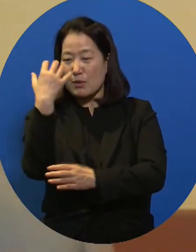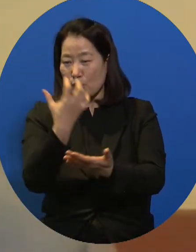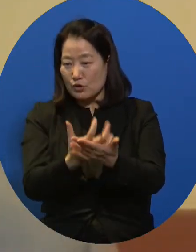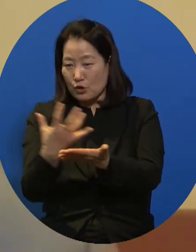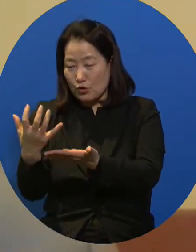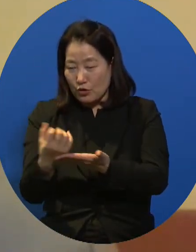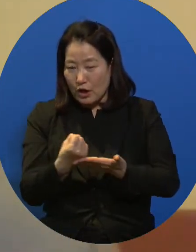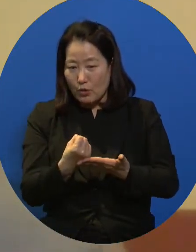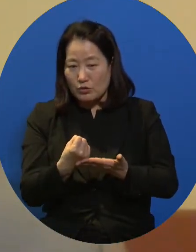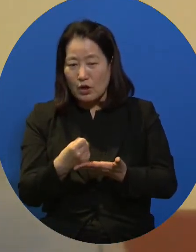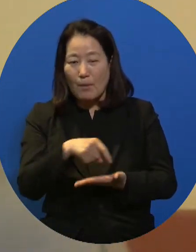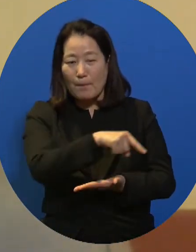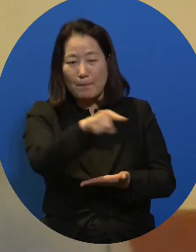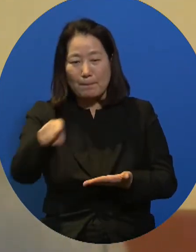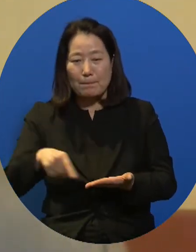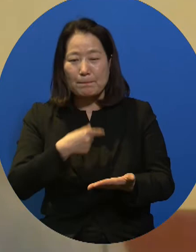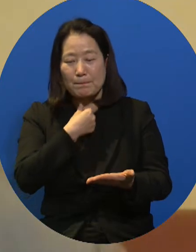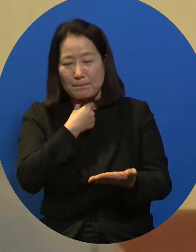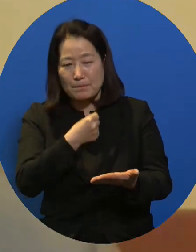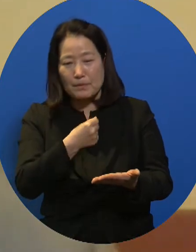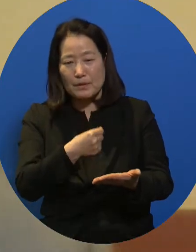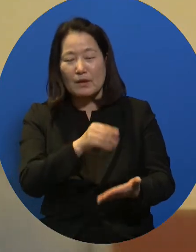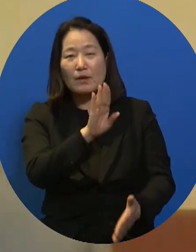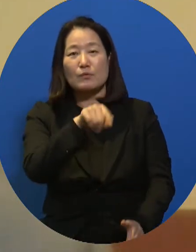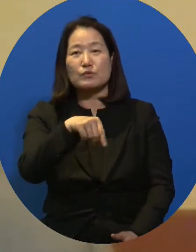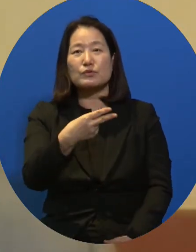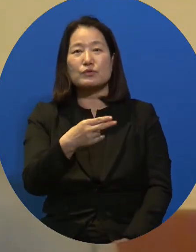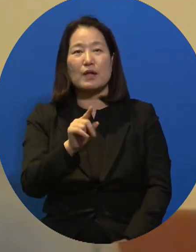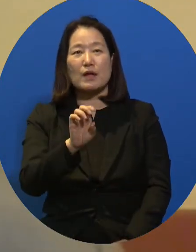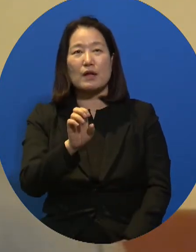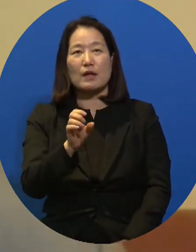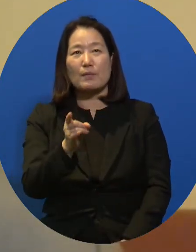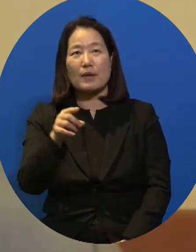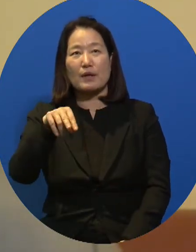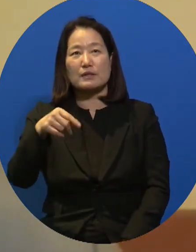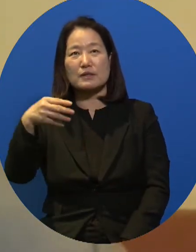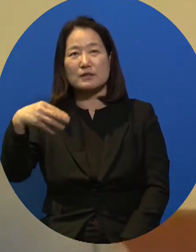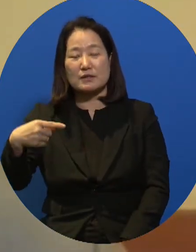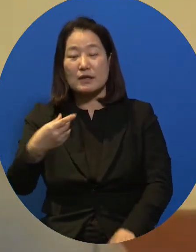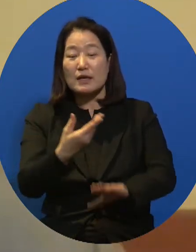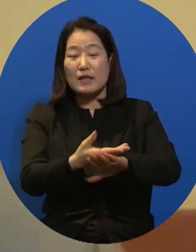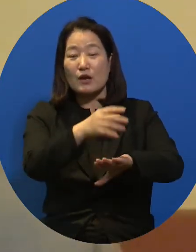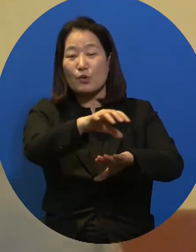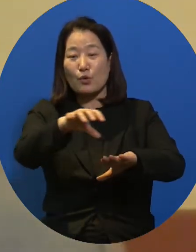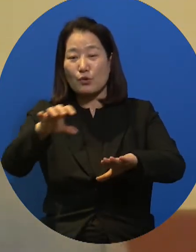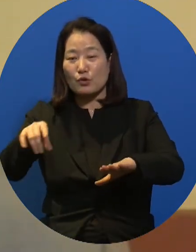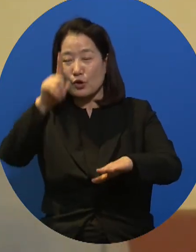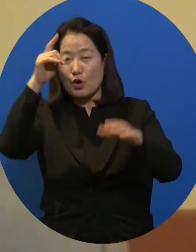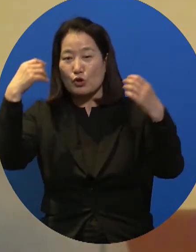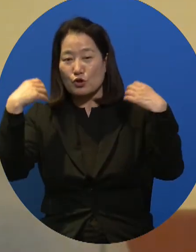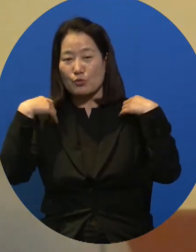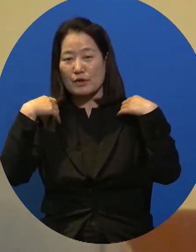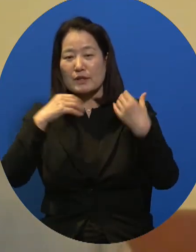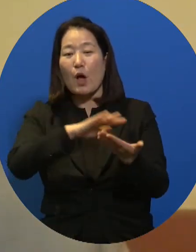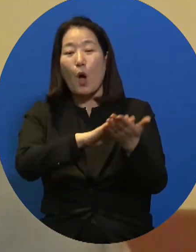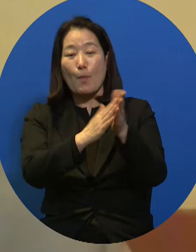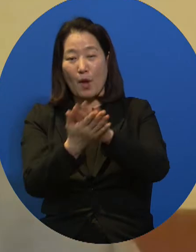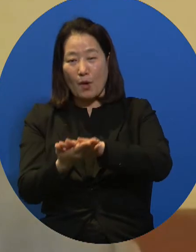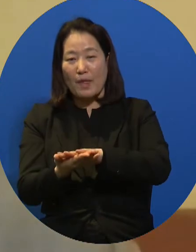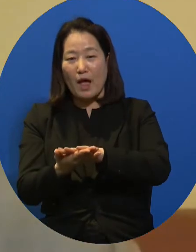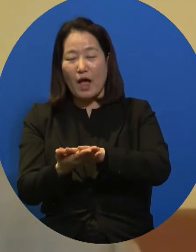요구를 하고 있는데요. 부다페스트 그리고 또 다양한 지역 정부 차원에서 변화를 요구하고